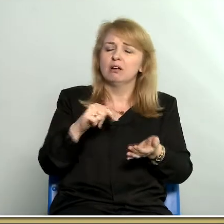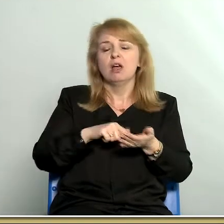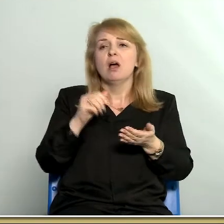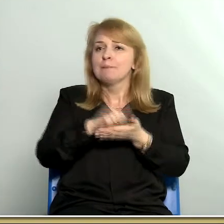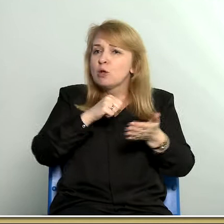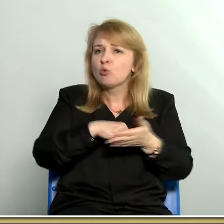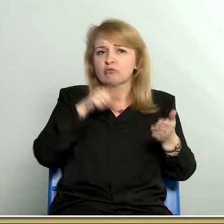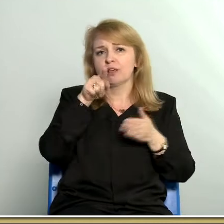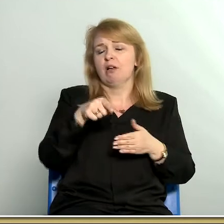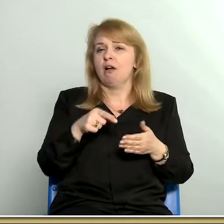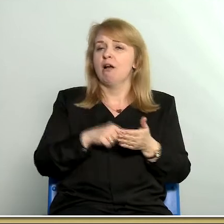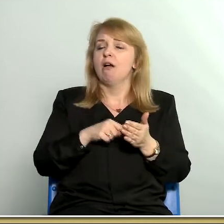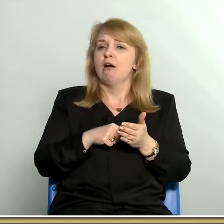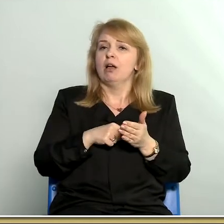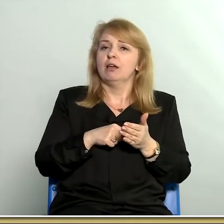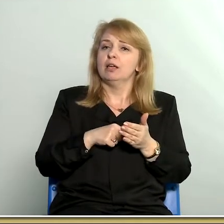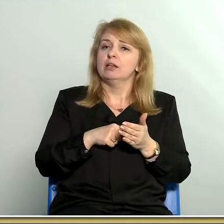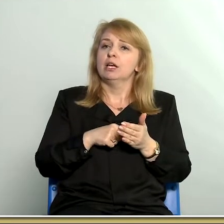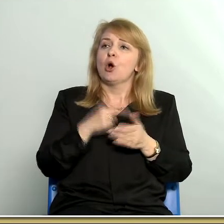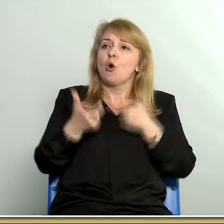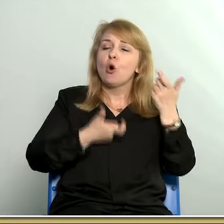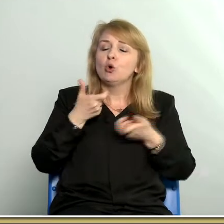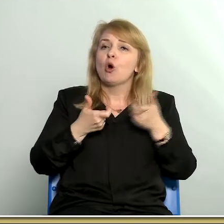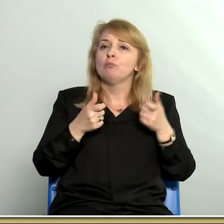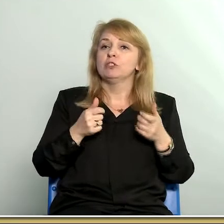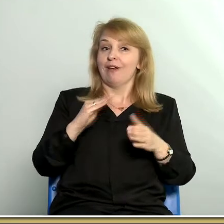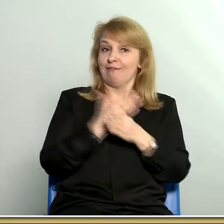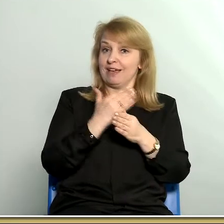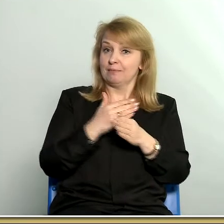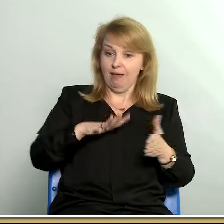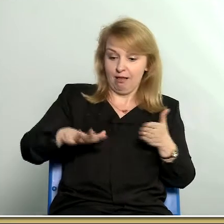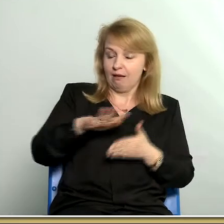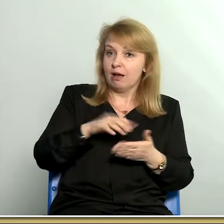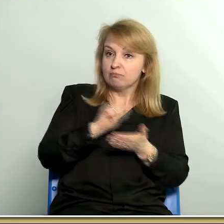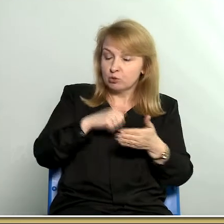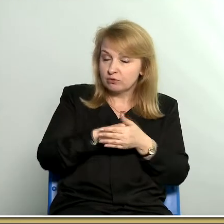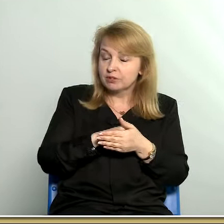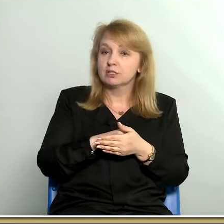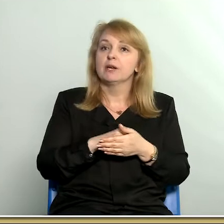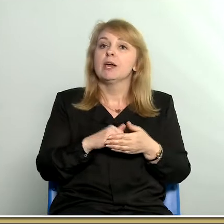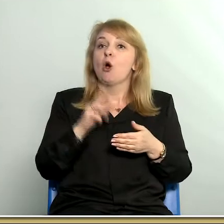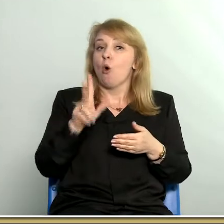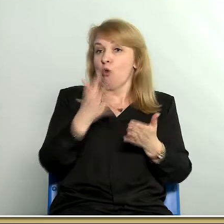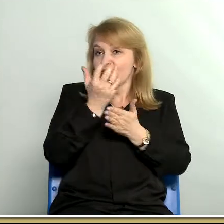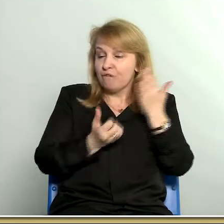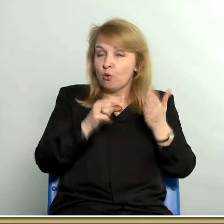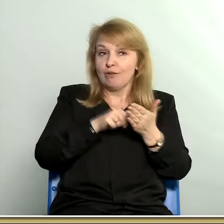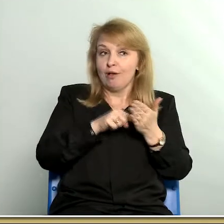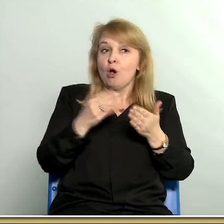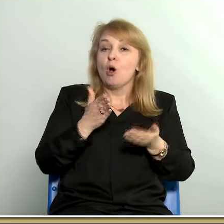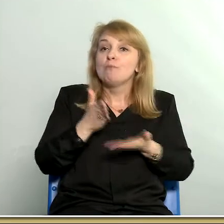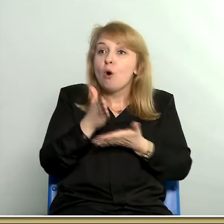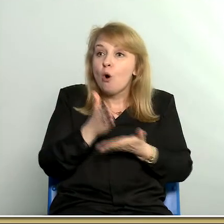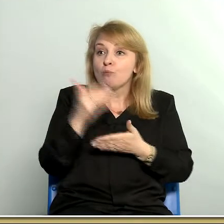zorientowaliśmy, jakim to regionem będziemy, aby nasi przedsiębiorcy, nasi beneficjenci, właściwie którzy będą korzystali z pomocy